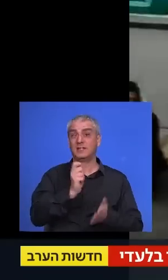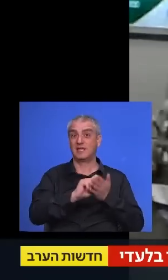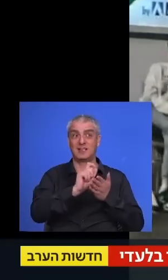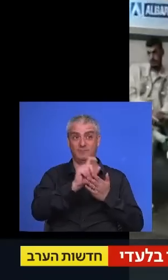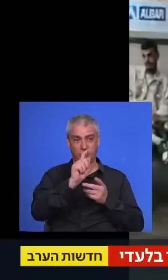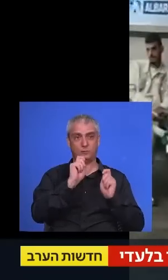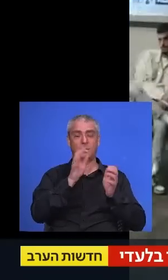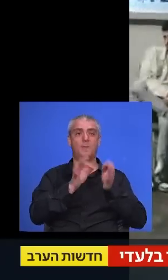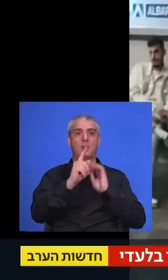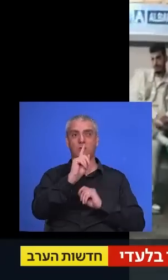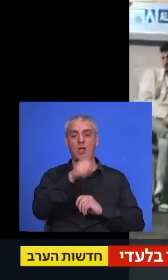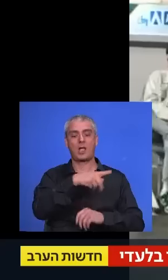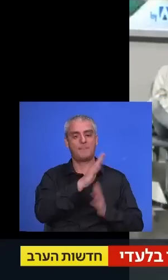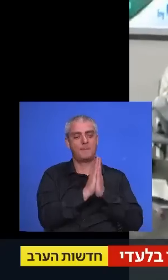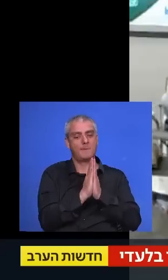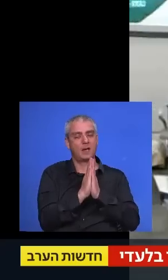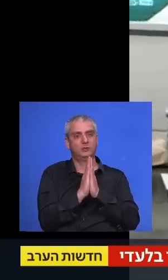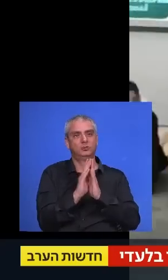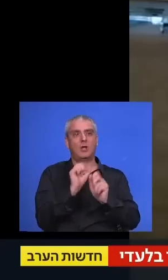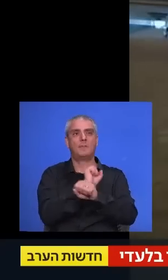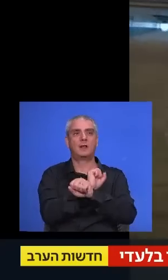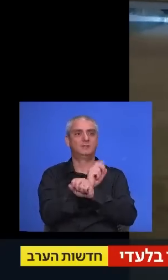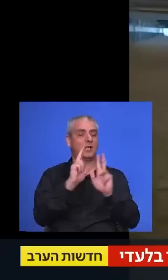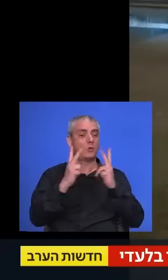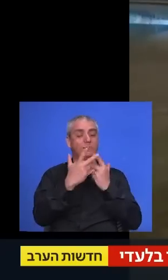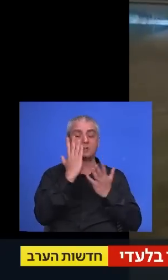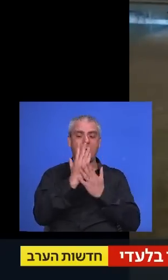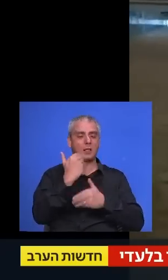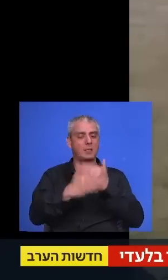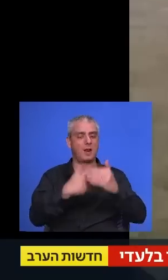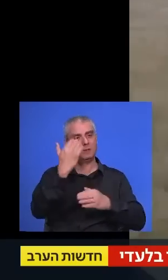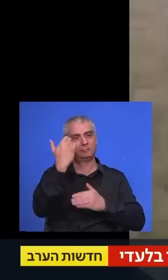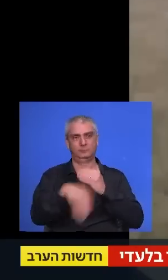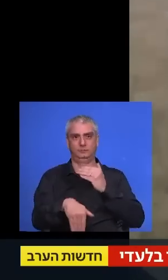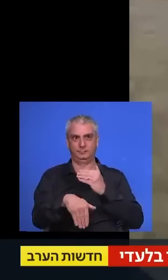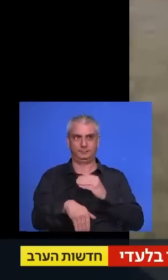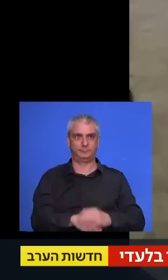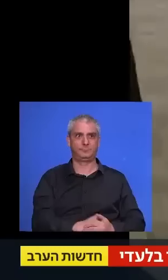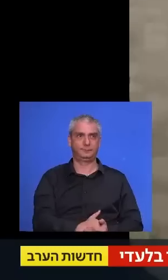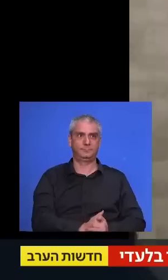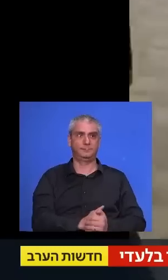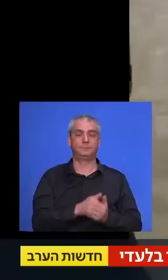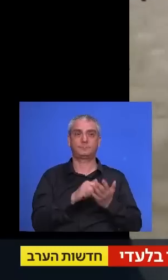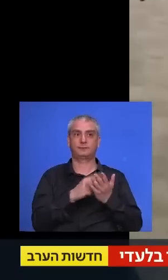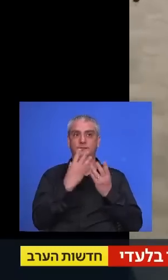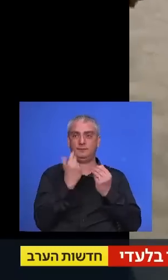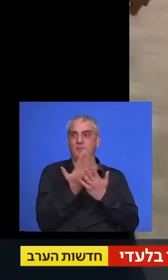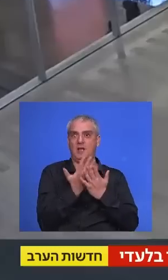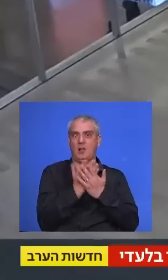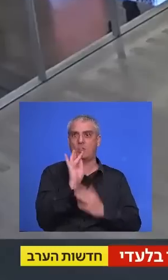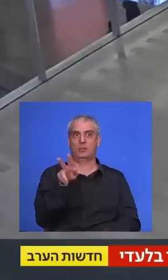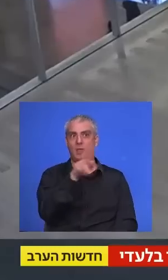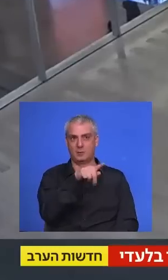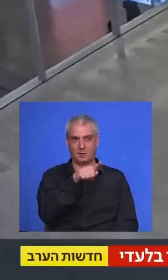הגישה הפרקליטות גם בקשה למעצר של החבורה עד תום ההליכים המשפטיים נגדה. נוכח שורה של ראיות נגדה,